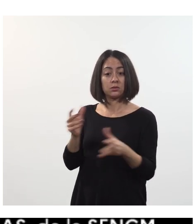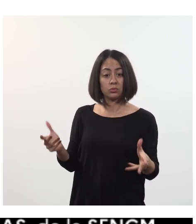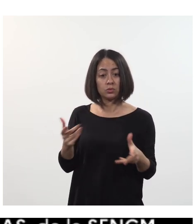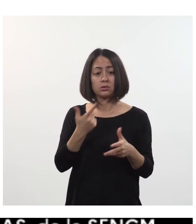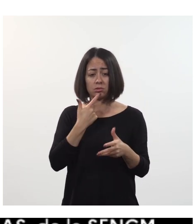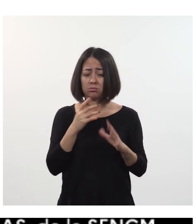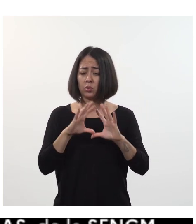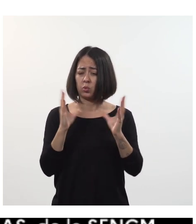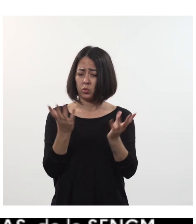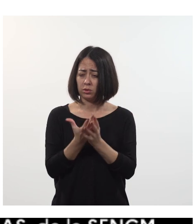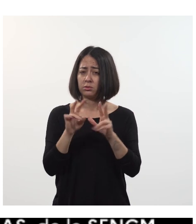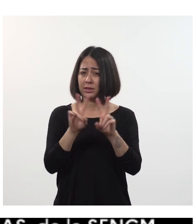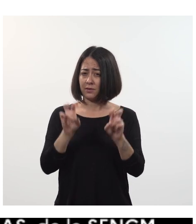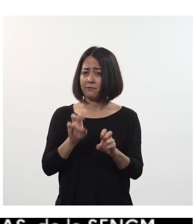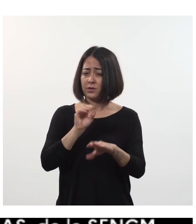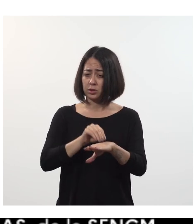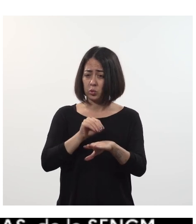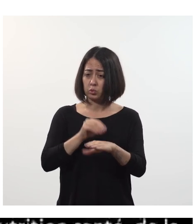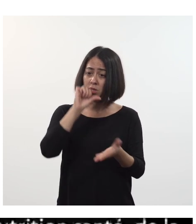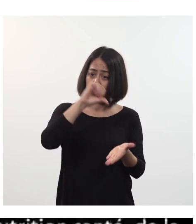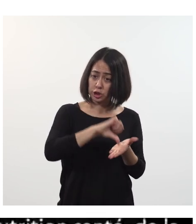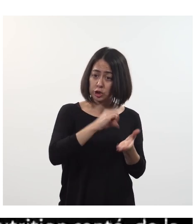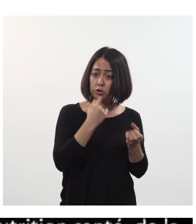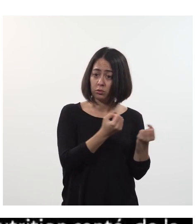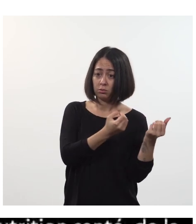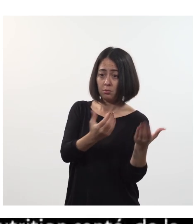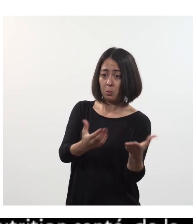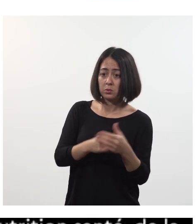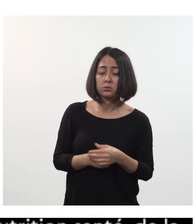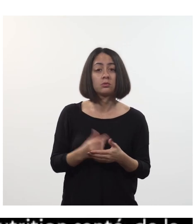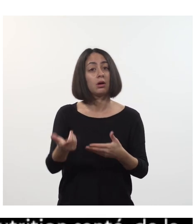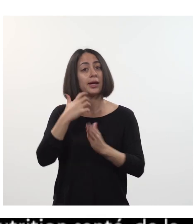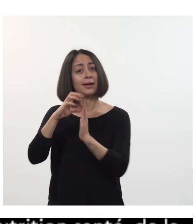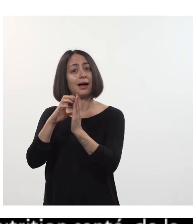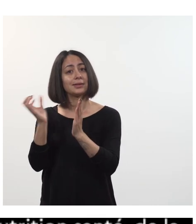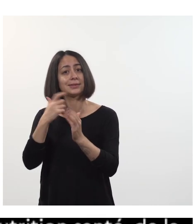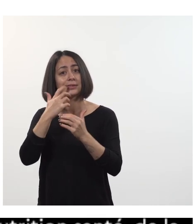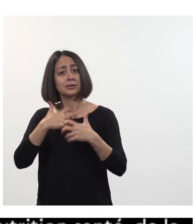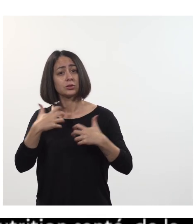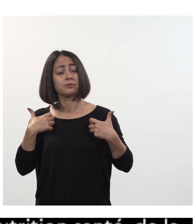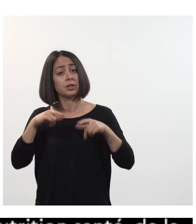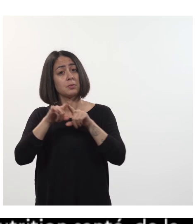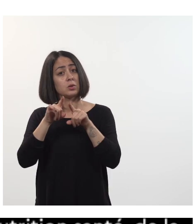de Sérénut, de différents aussi articles scientifiques et également des pratiques